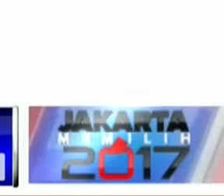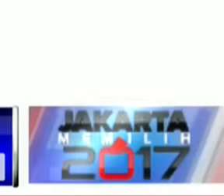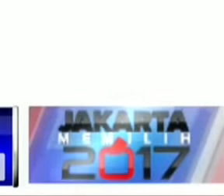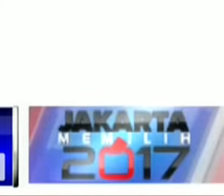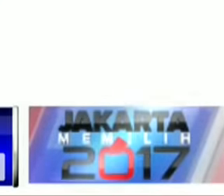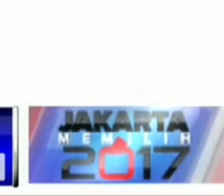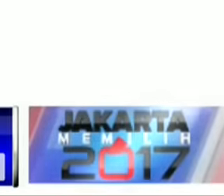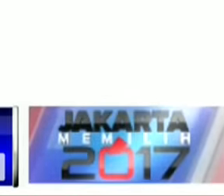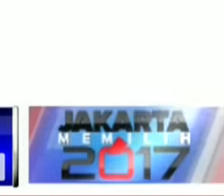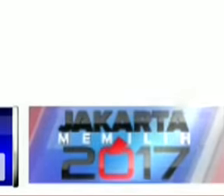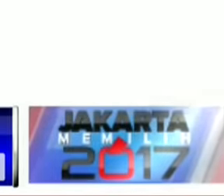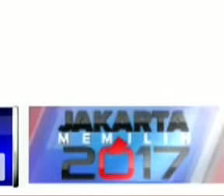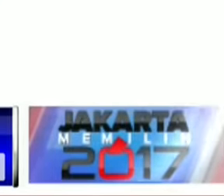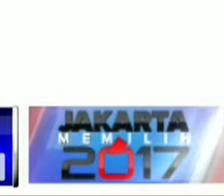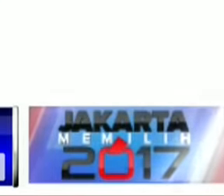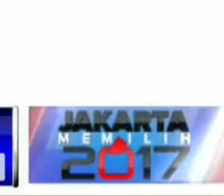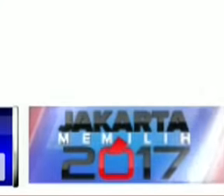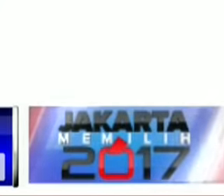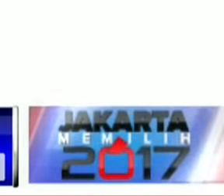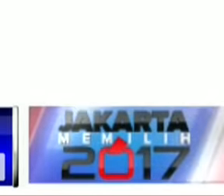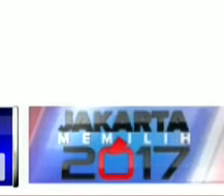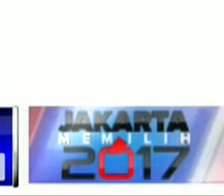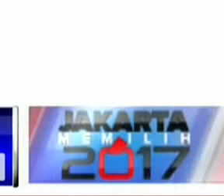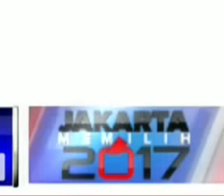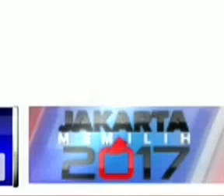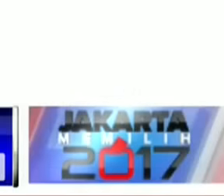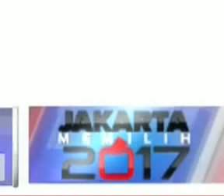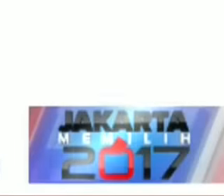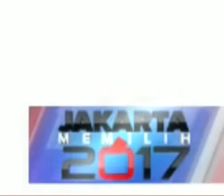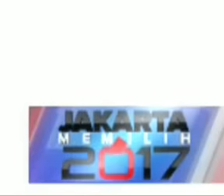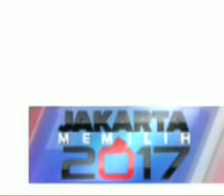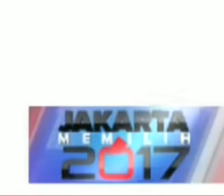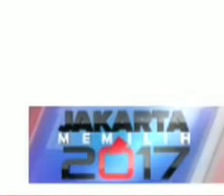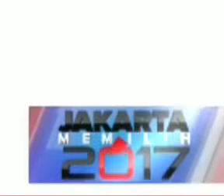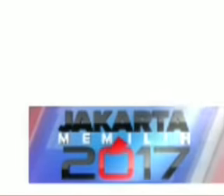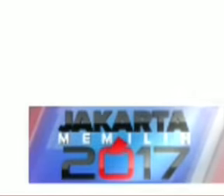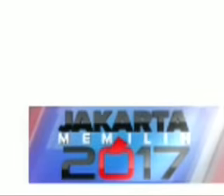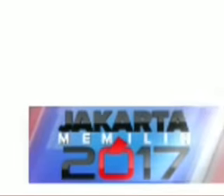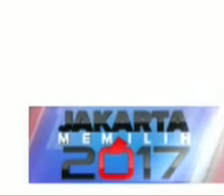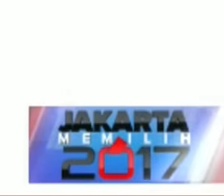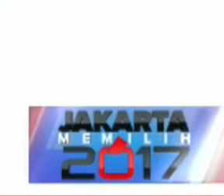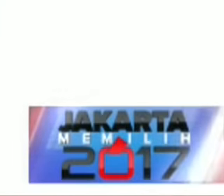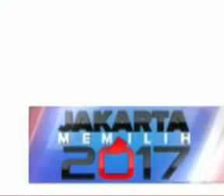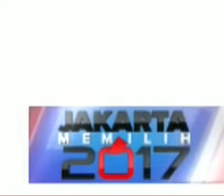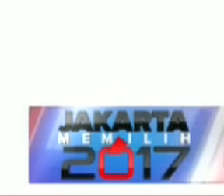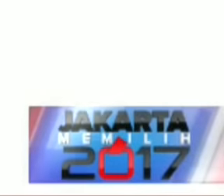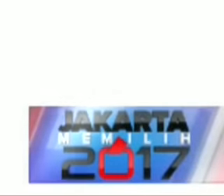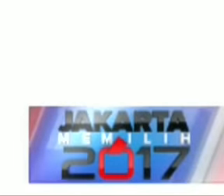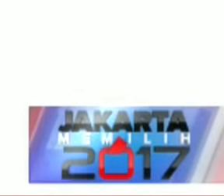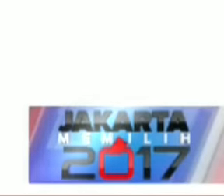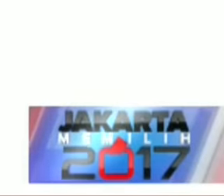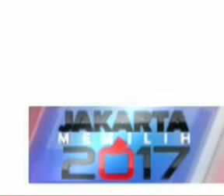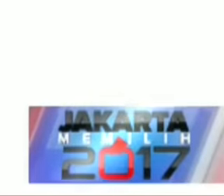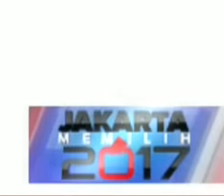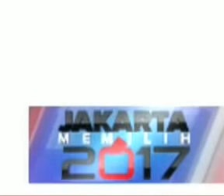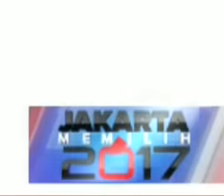menjadi pendukung dari pasangan kandidat. Sekarang kita minta dari pendukung yang lain untuk memberikan komentar mengenai kandidat yang mereka dukung. Yang dari tadi